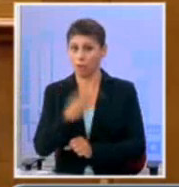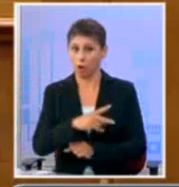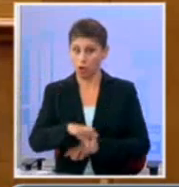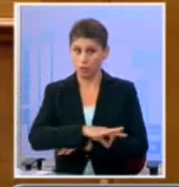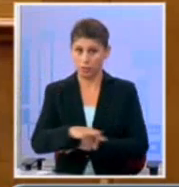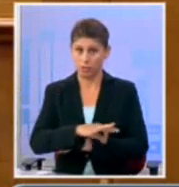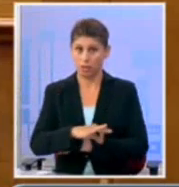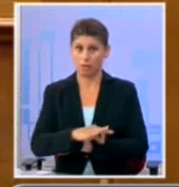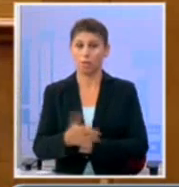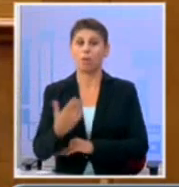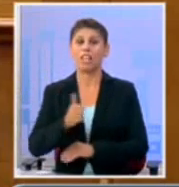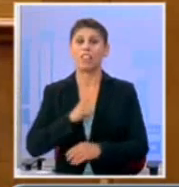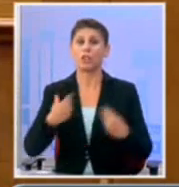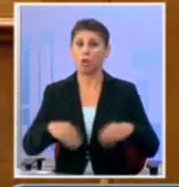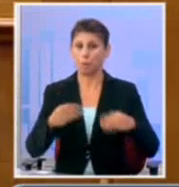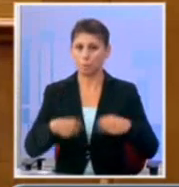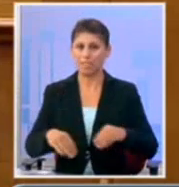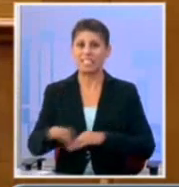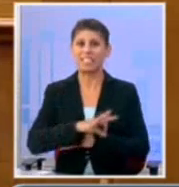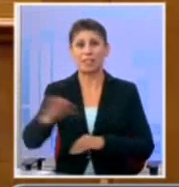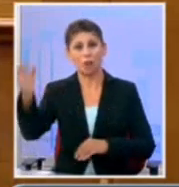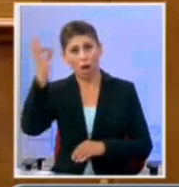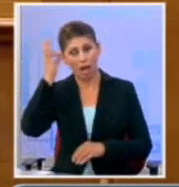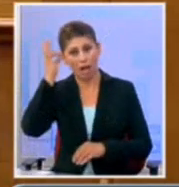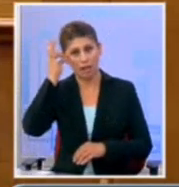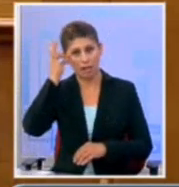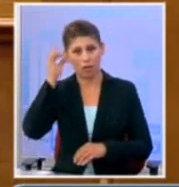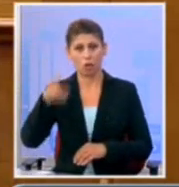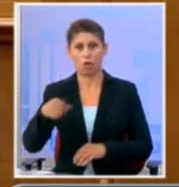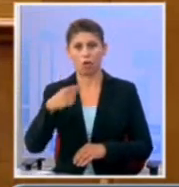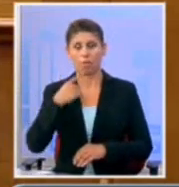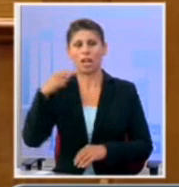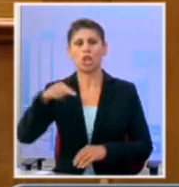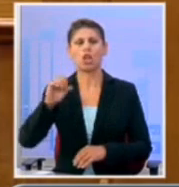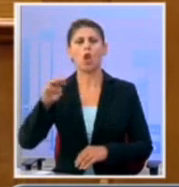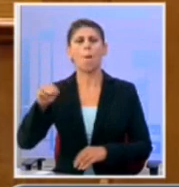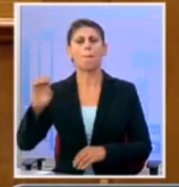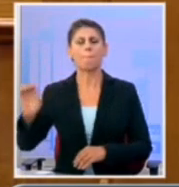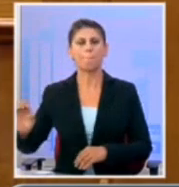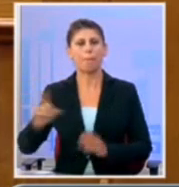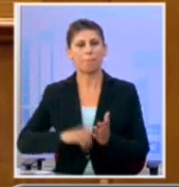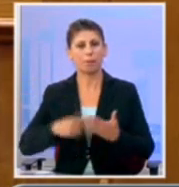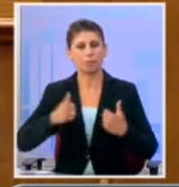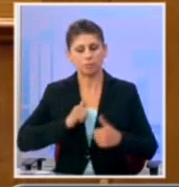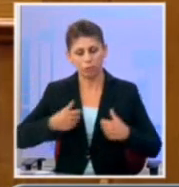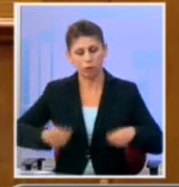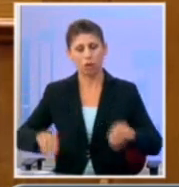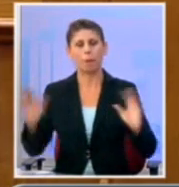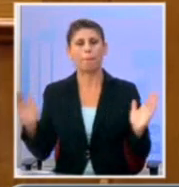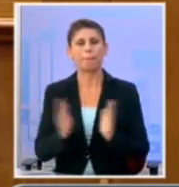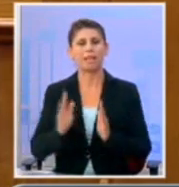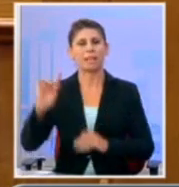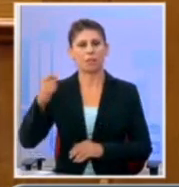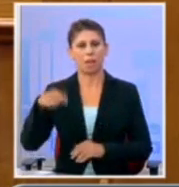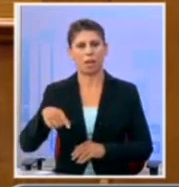έχει ιδιωτικοποιήσει, το σχέδιο το γαλλικό με το νόμε, θα πρέπει να ιδιωτικοποιήσετε τη μικρή ΔΕΗ.